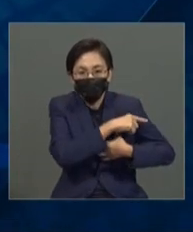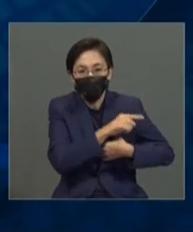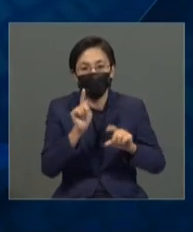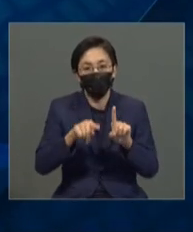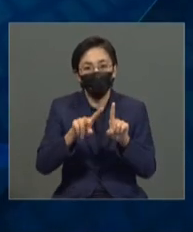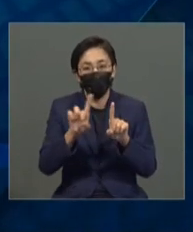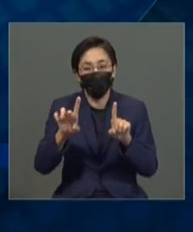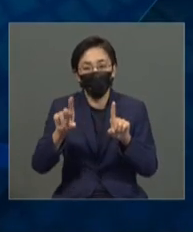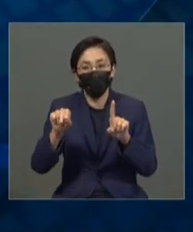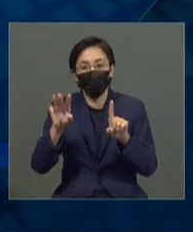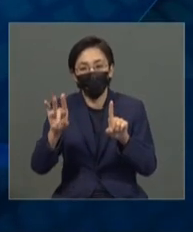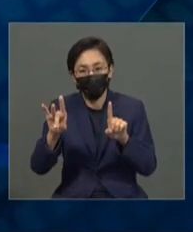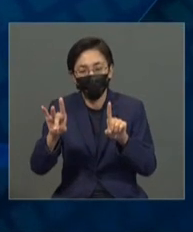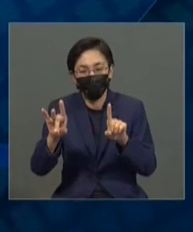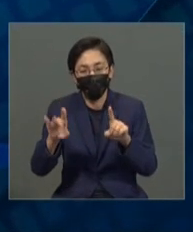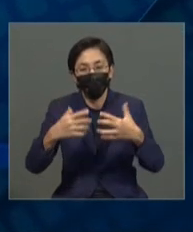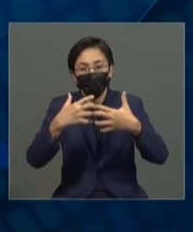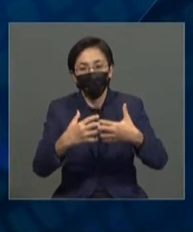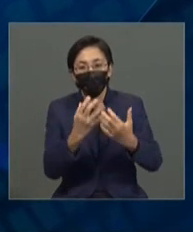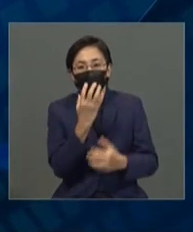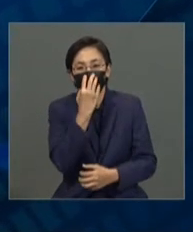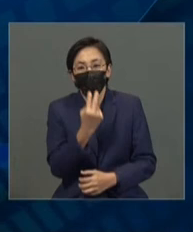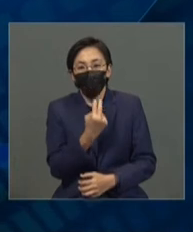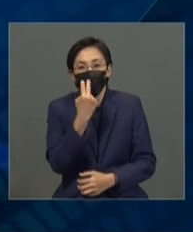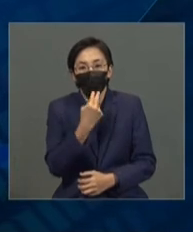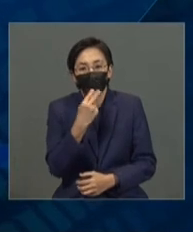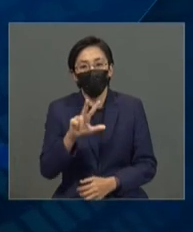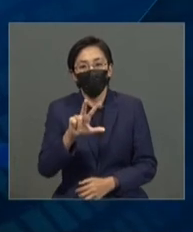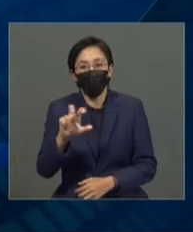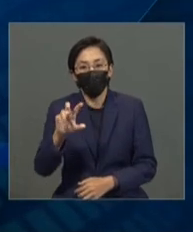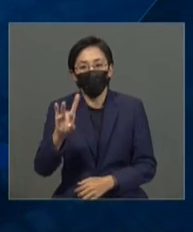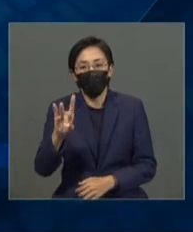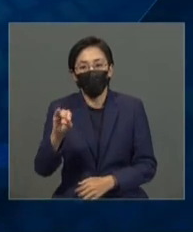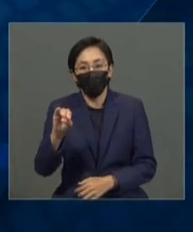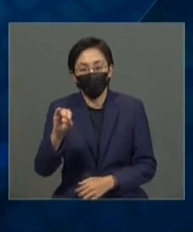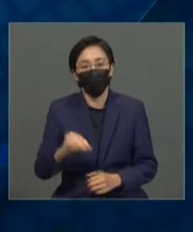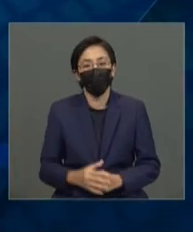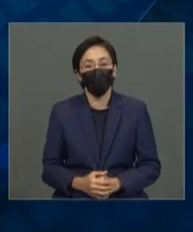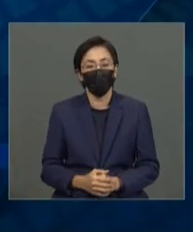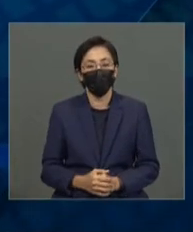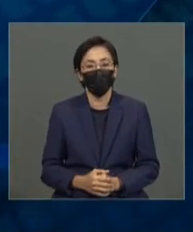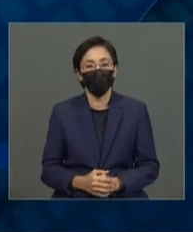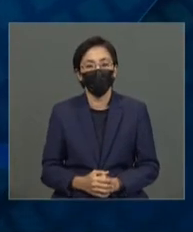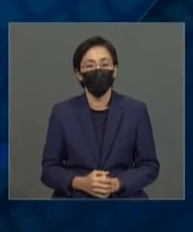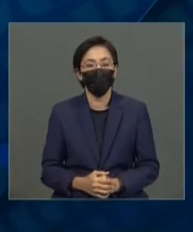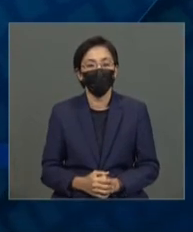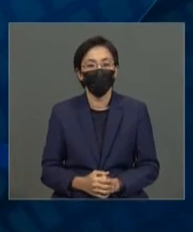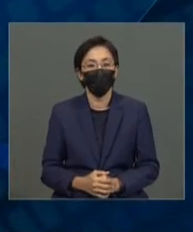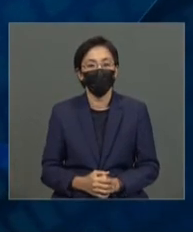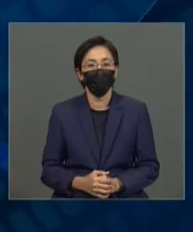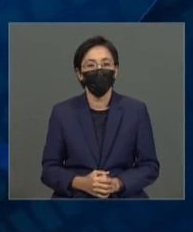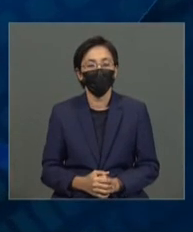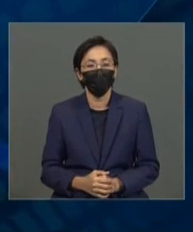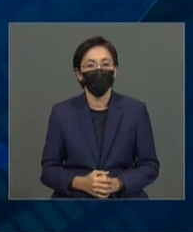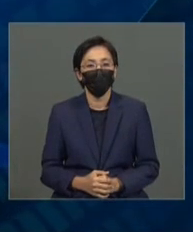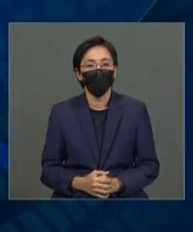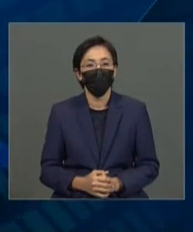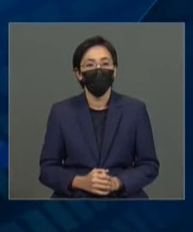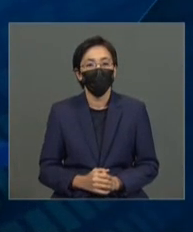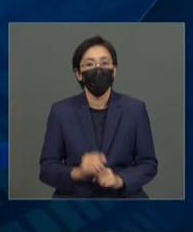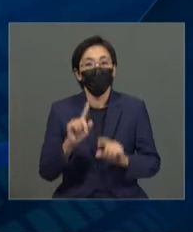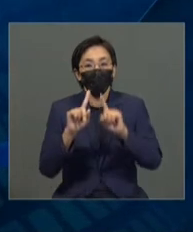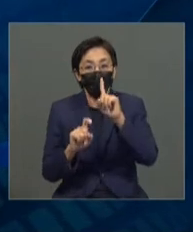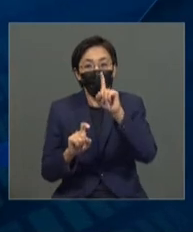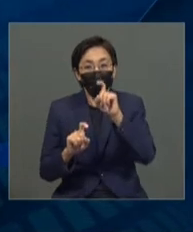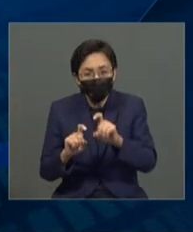รายใช้เครื่องช่วยหายใจอยู่ที่380รายค่ะมาดูกรณีผู้เสียชีวิต